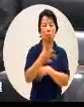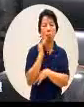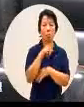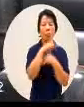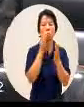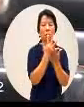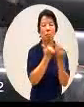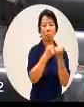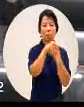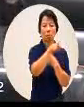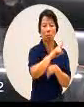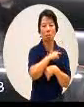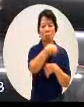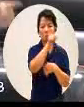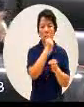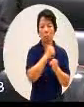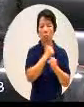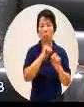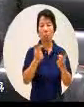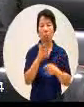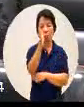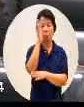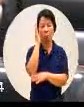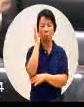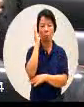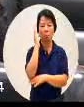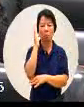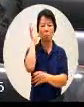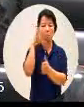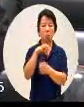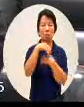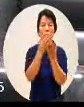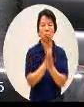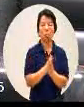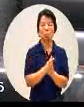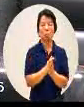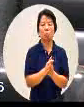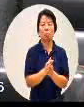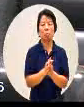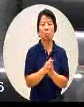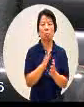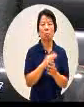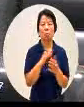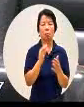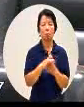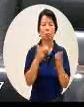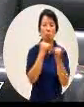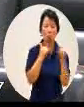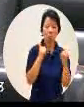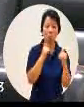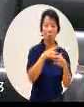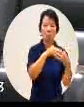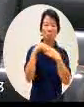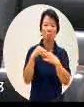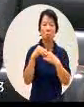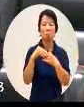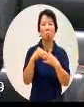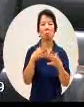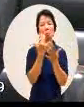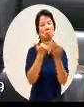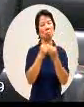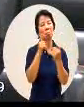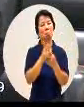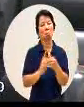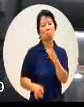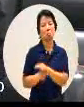行為而不是政府而不是有民間人士的帶學生來緩政府的行為請